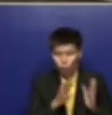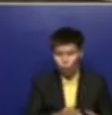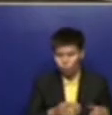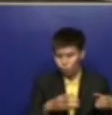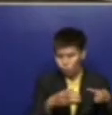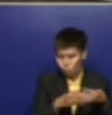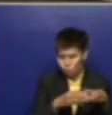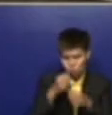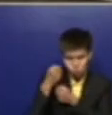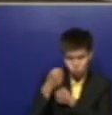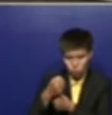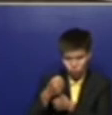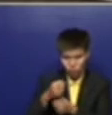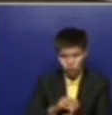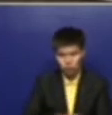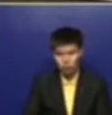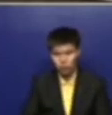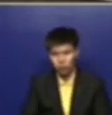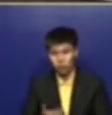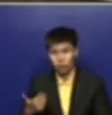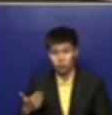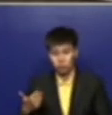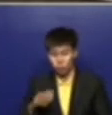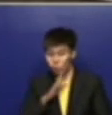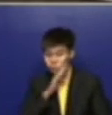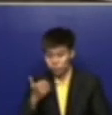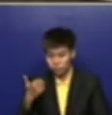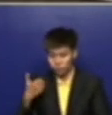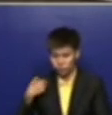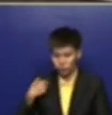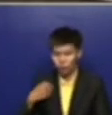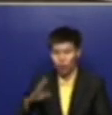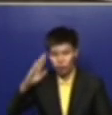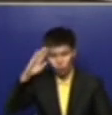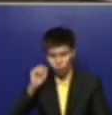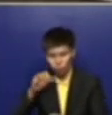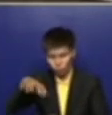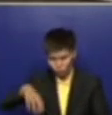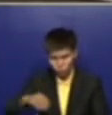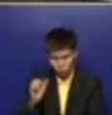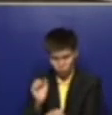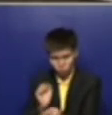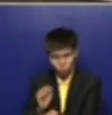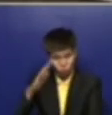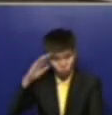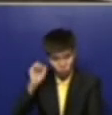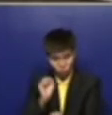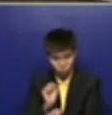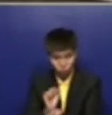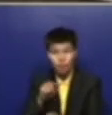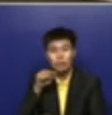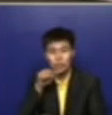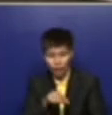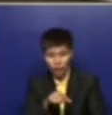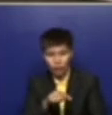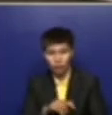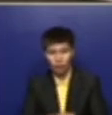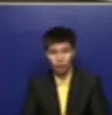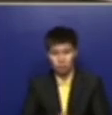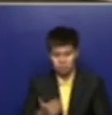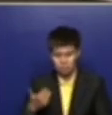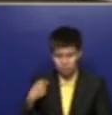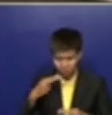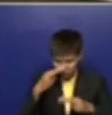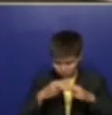ที่เมื่อมีคำสั่งจากกองบัญชาการตำรวจแห่งชาติให้จัดทำรายงานรายชื่อกำลังพล